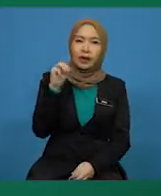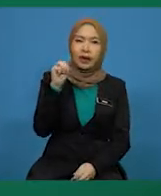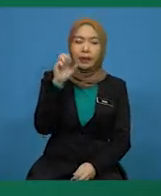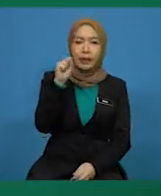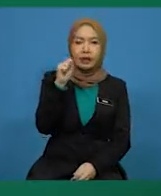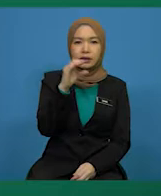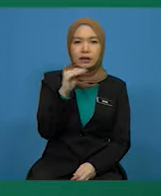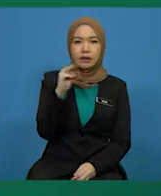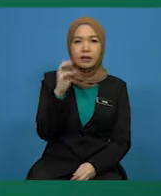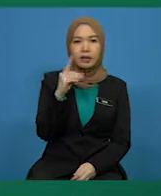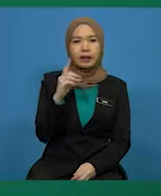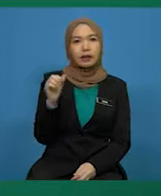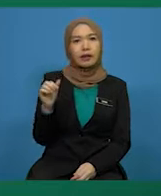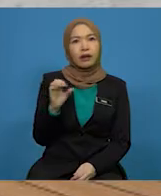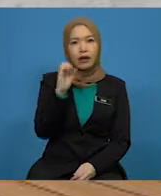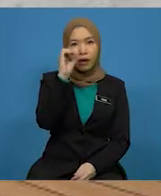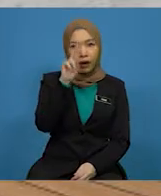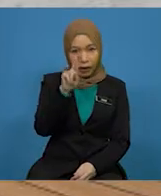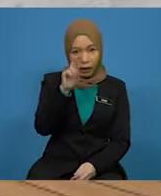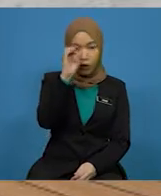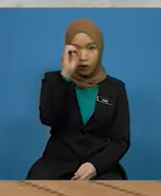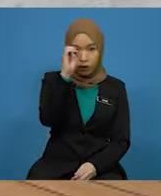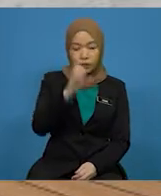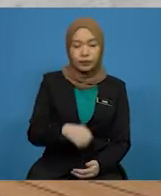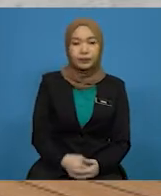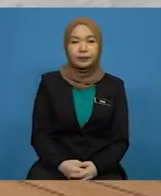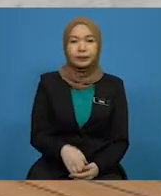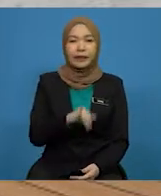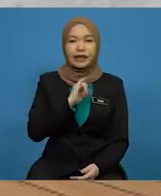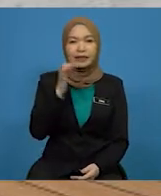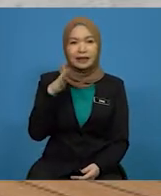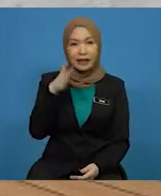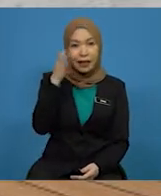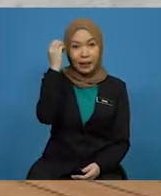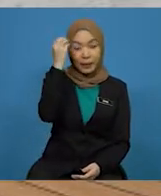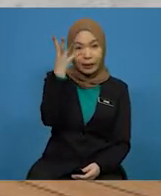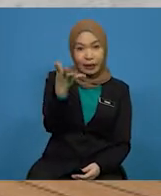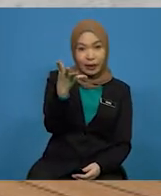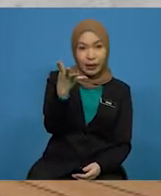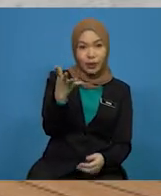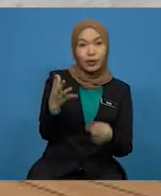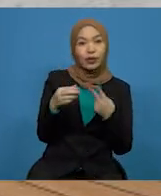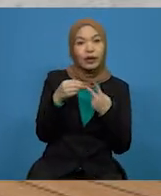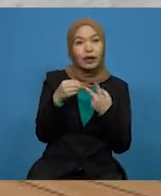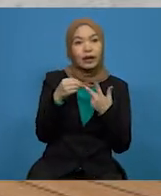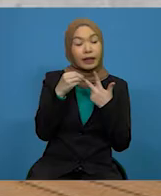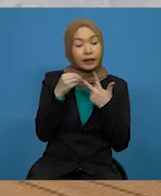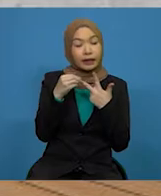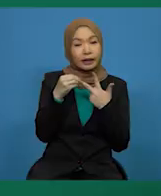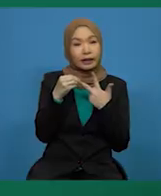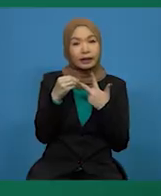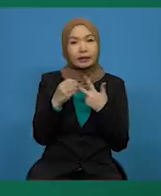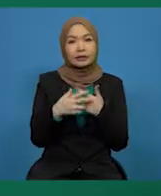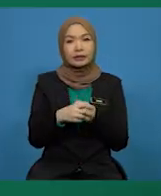kadar bunga R kosong. Seterusnya, saya akan bincangkan pula situasi yang ketiga iaitu kadar bunga yang